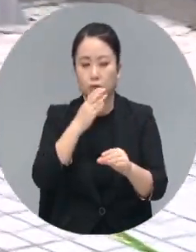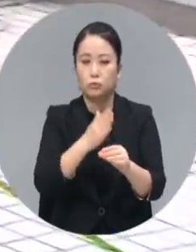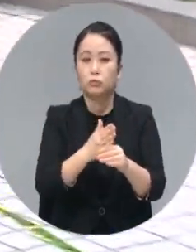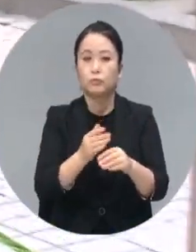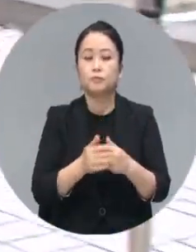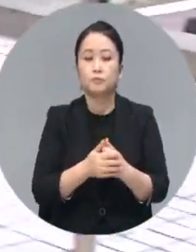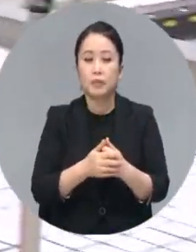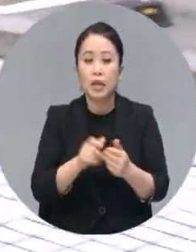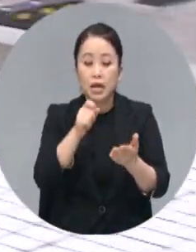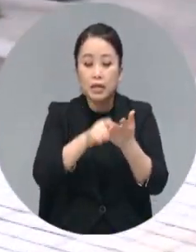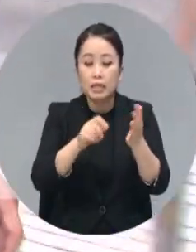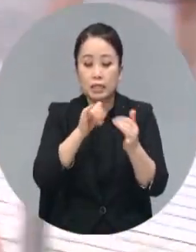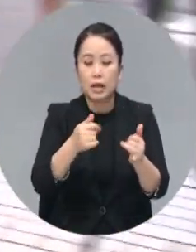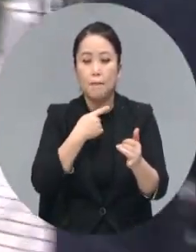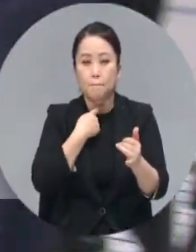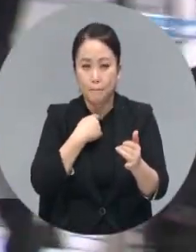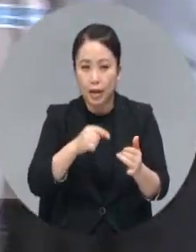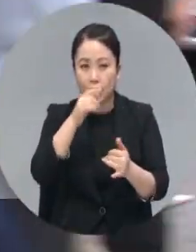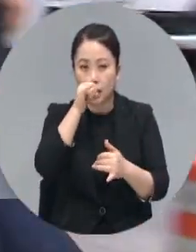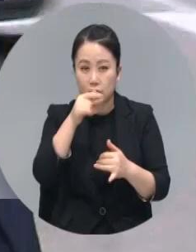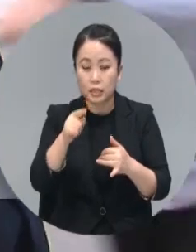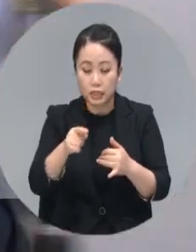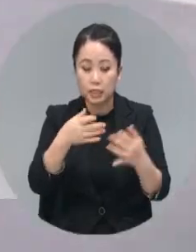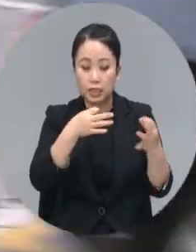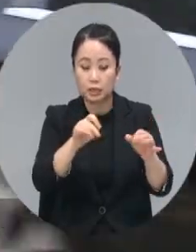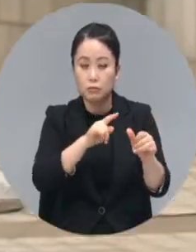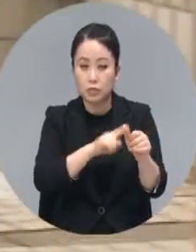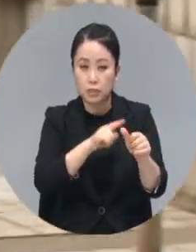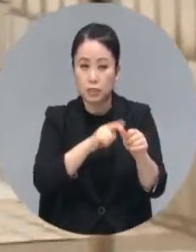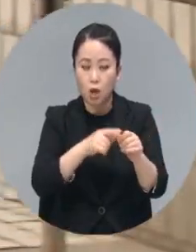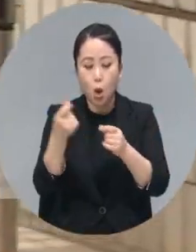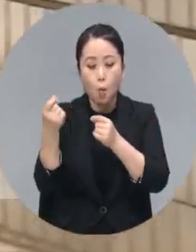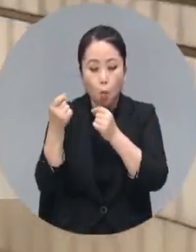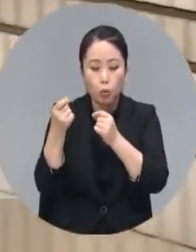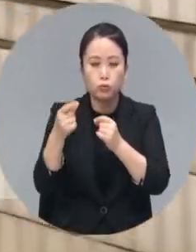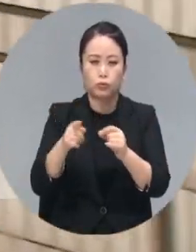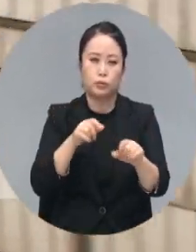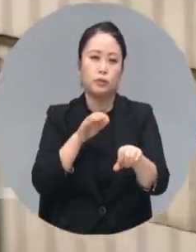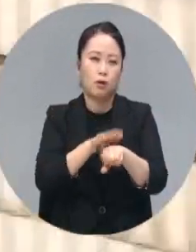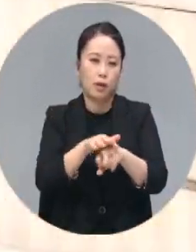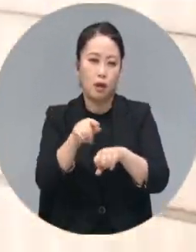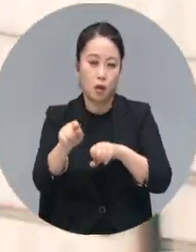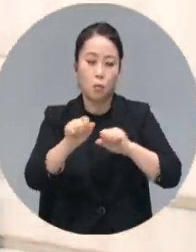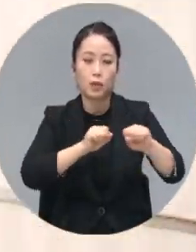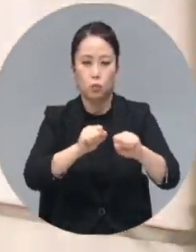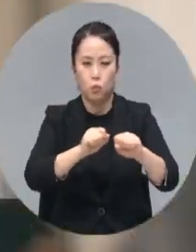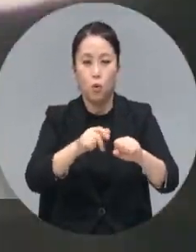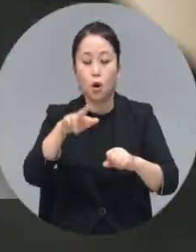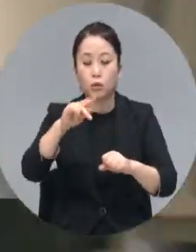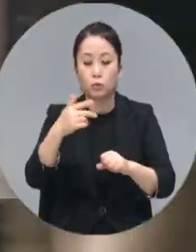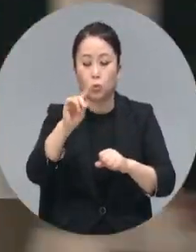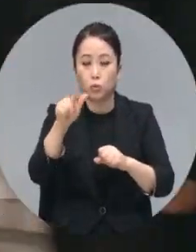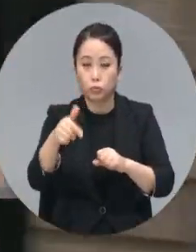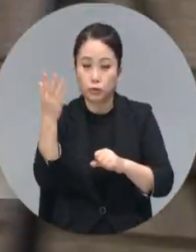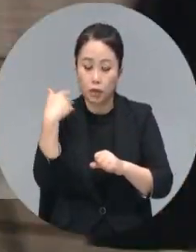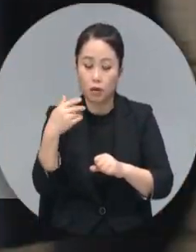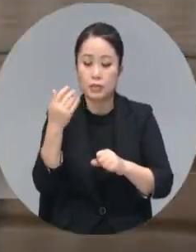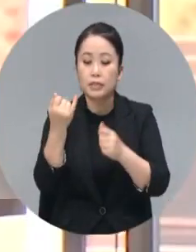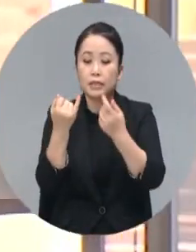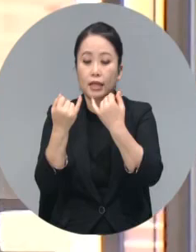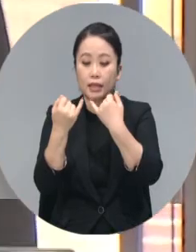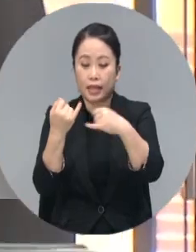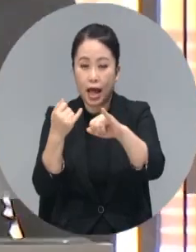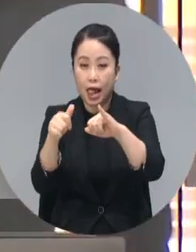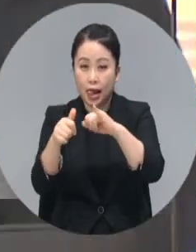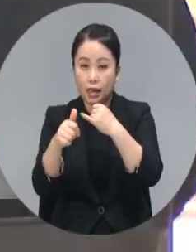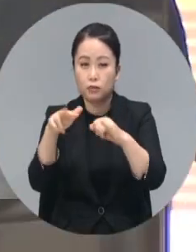씨는 보수 성향의 유튜브 채널 출연진으로 활동했었는데 조국 전 장관의 딸 조민 씨가 고급 수입차를 타고